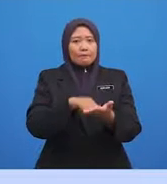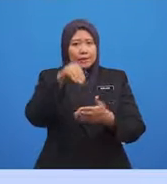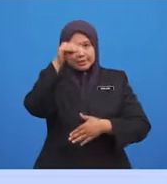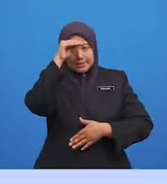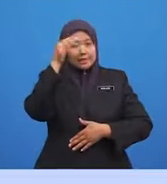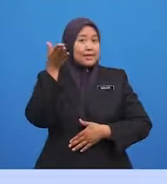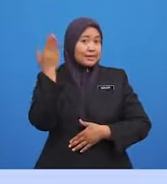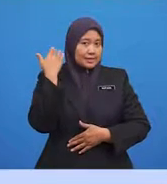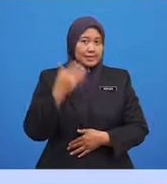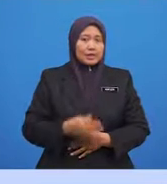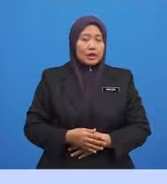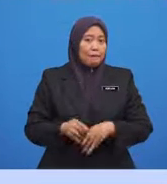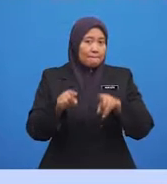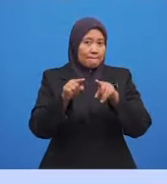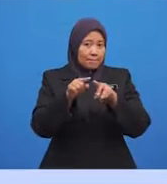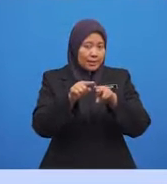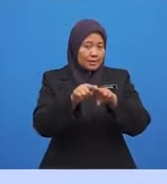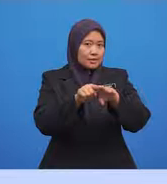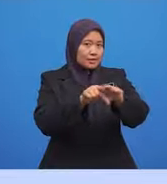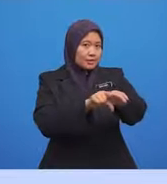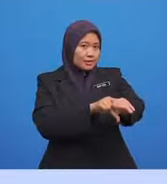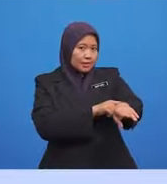tadi. Panjang,